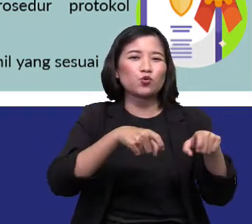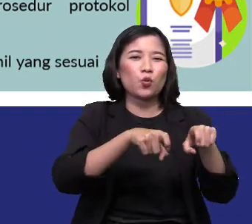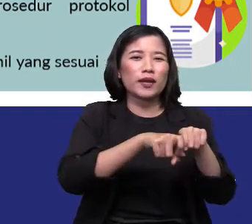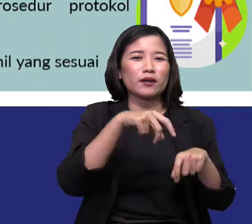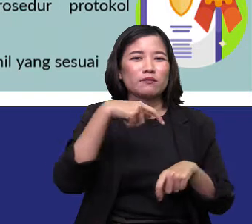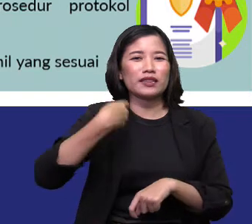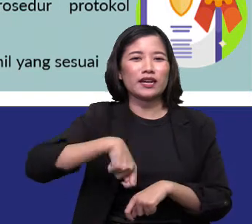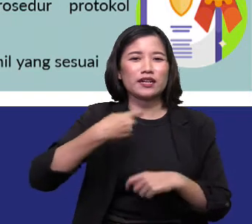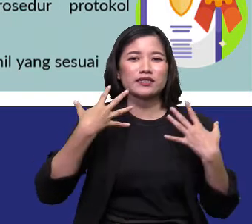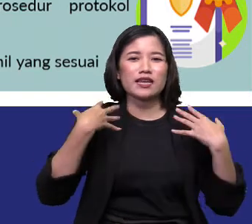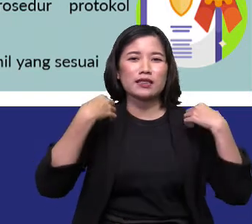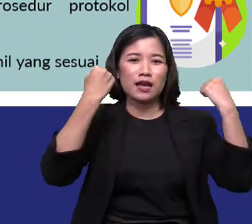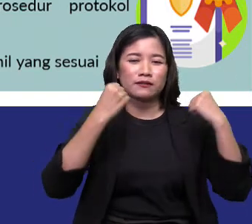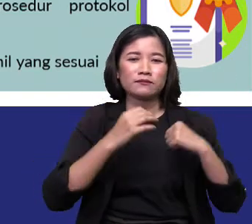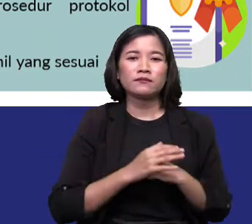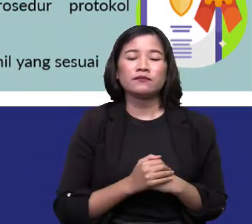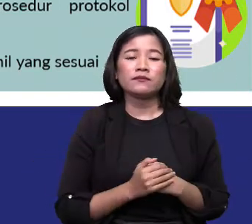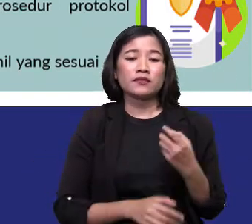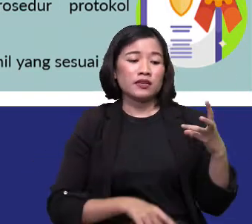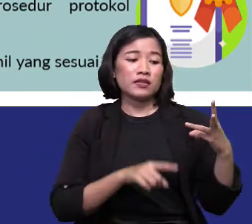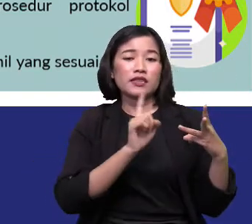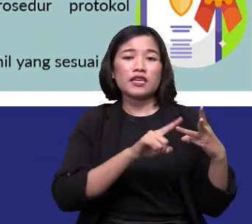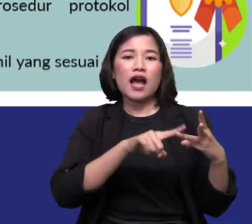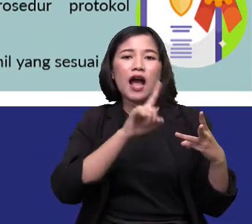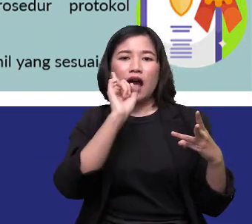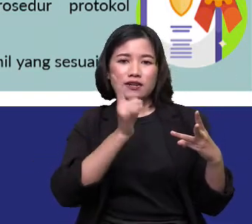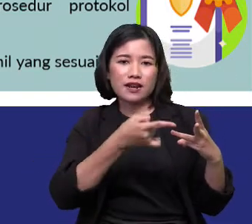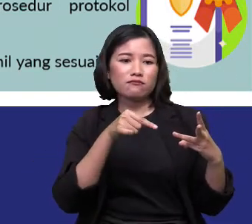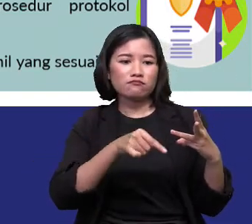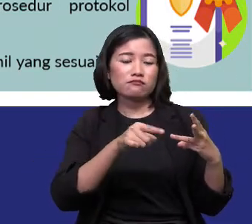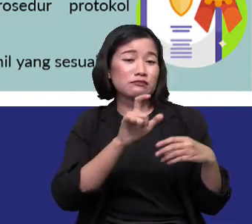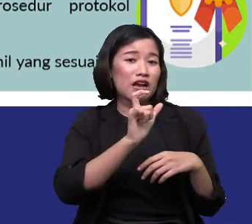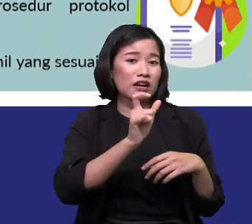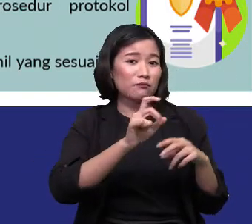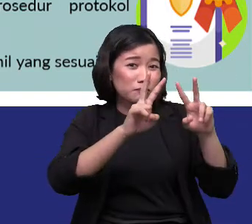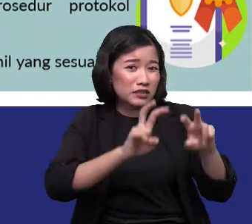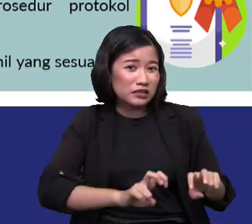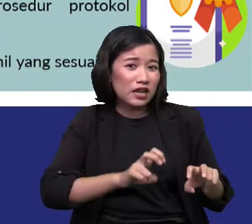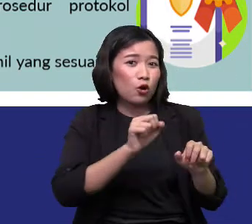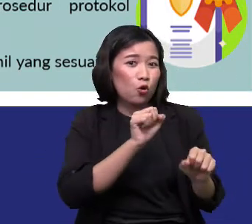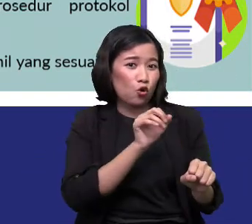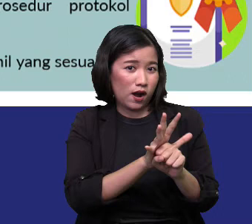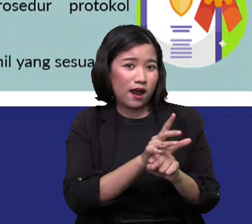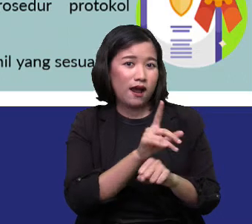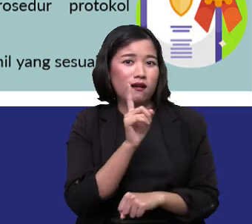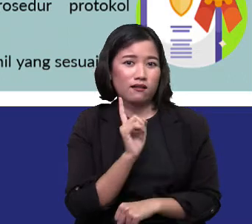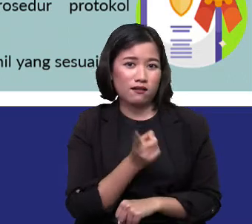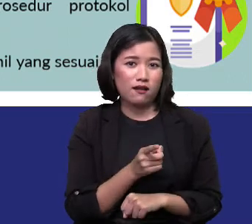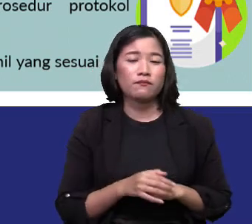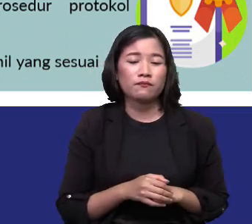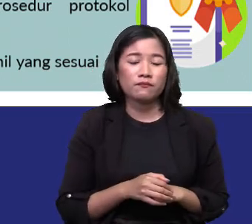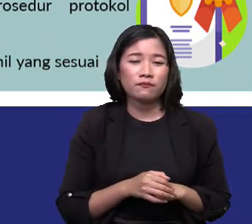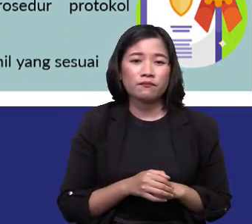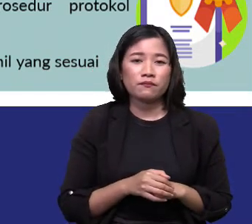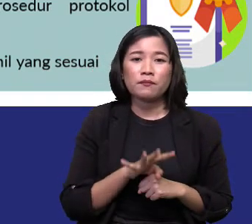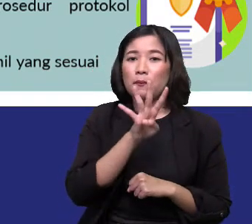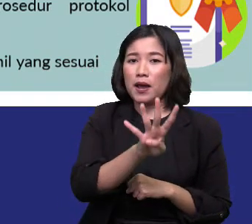ketiga memiliki mekanisme testing atau pemeriksaan spesimen coffee 19 yang memadai dan yang keempat